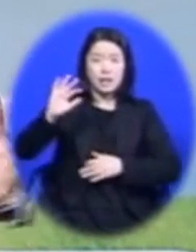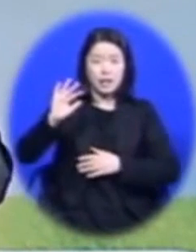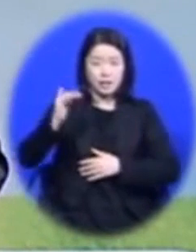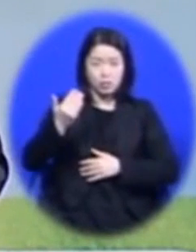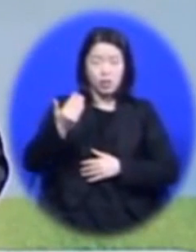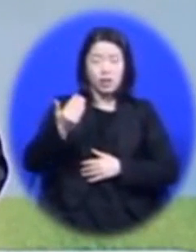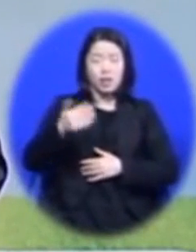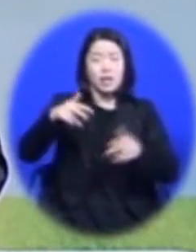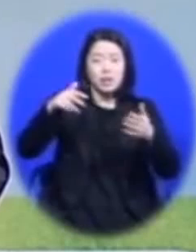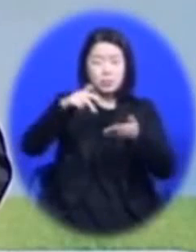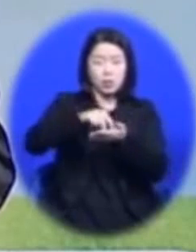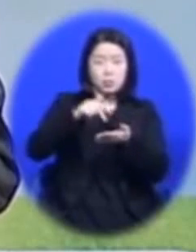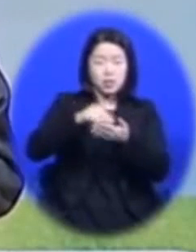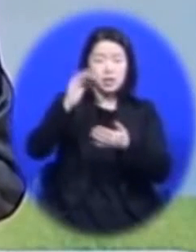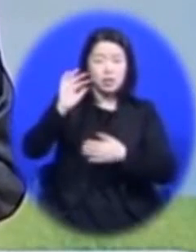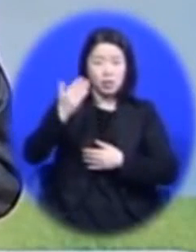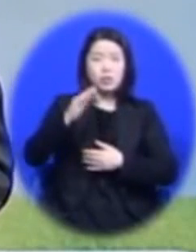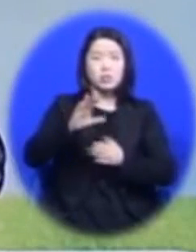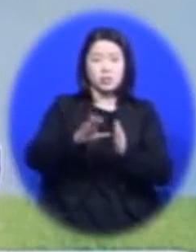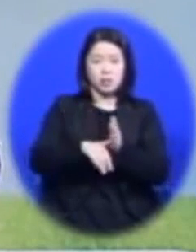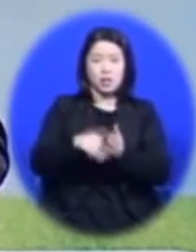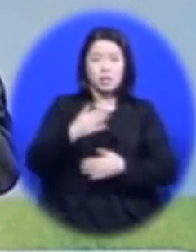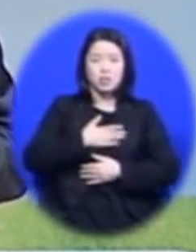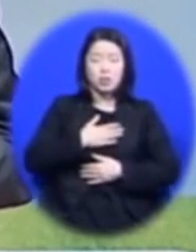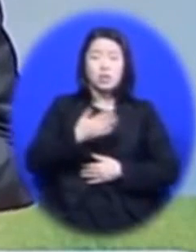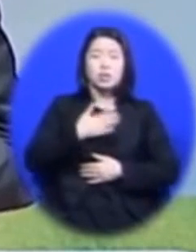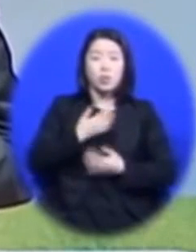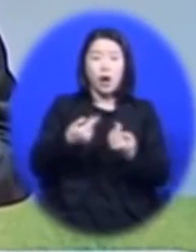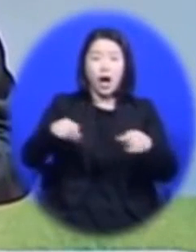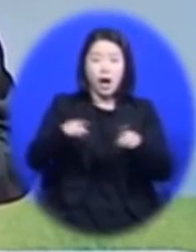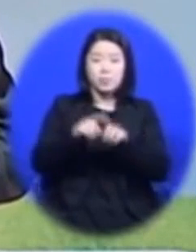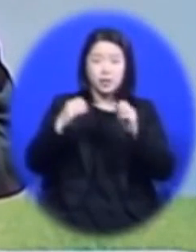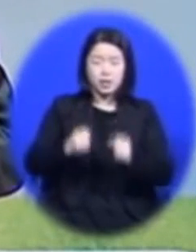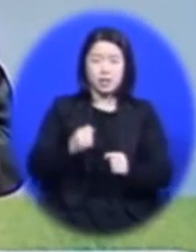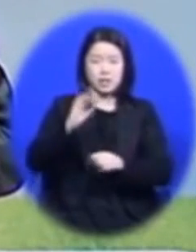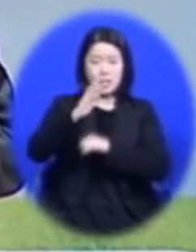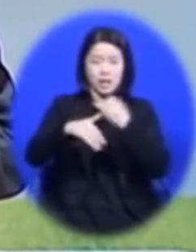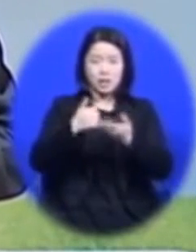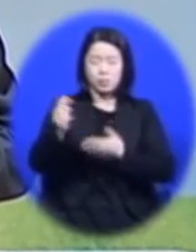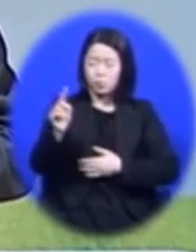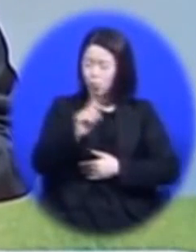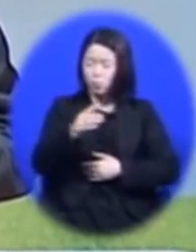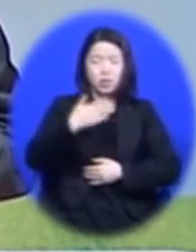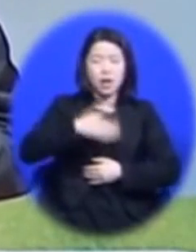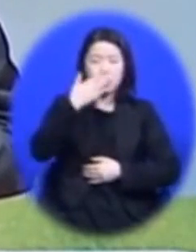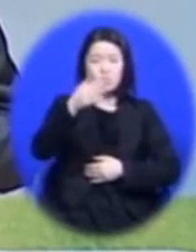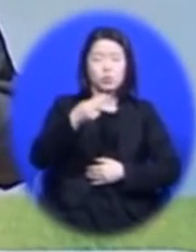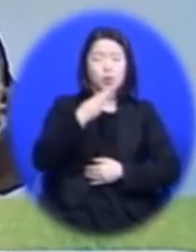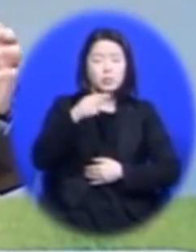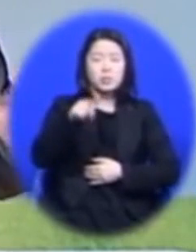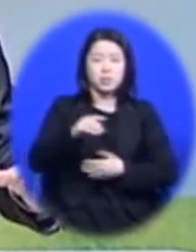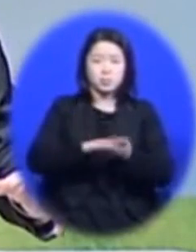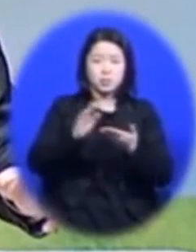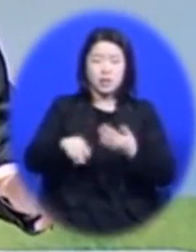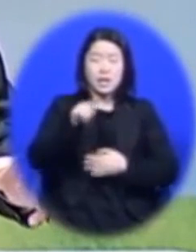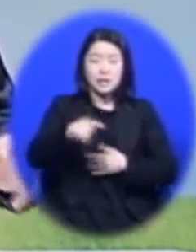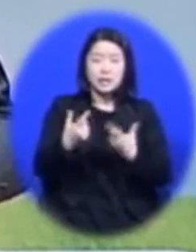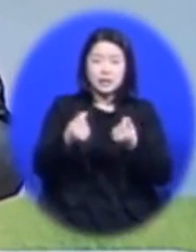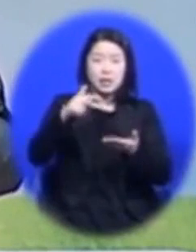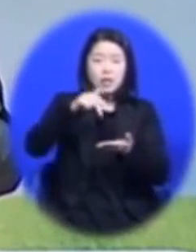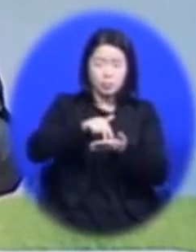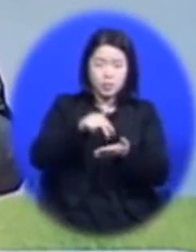처지에 빠졌을 때 저는 저와 함께 계시는 하나님을 도무지 알 수가 없었어요. 그런